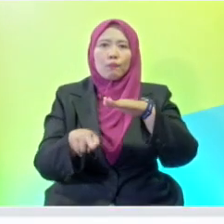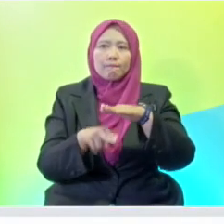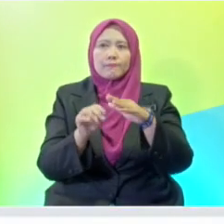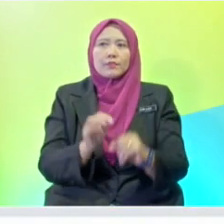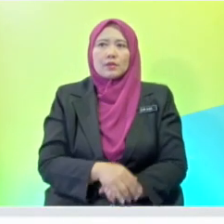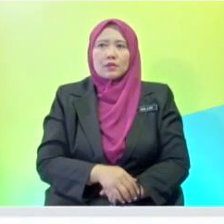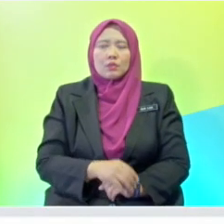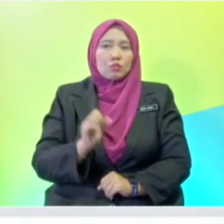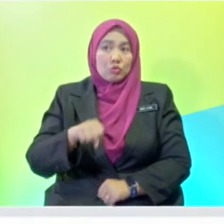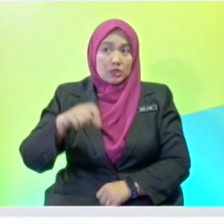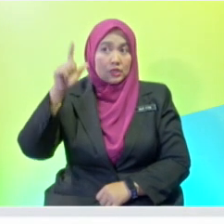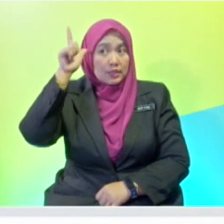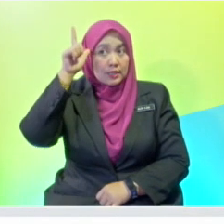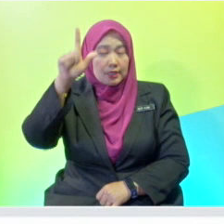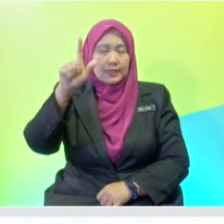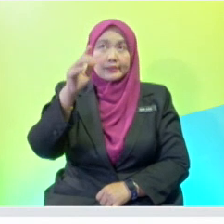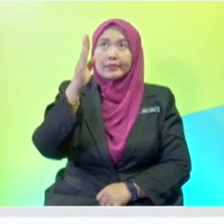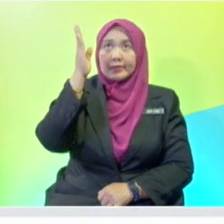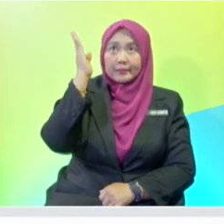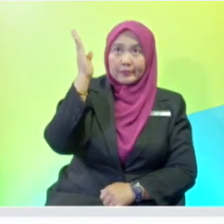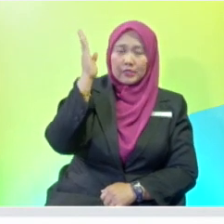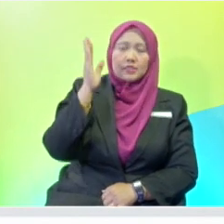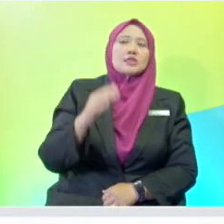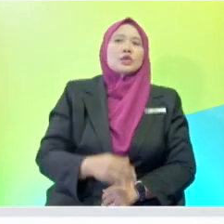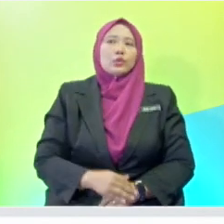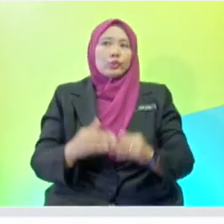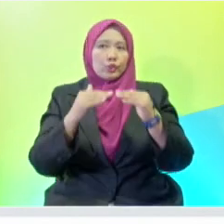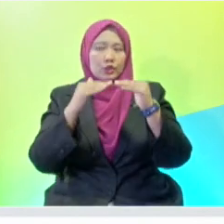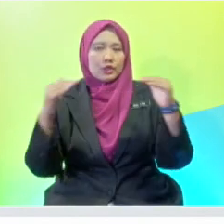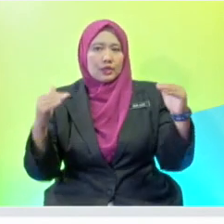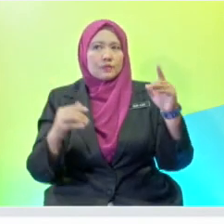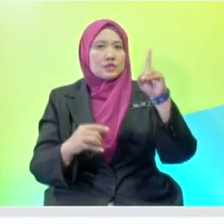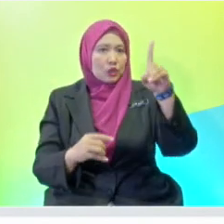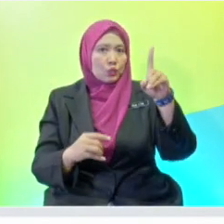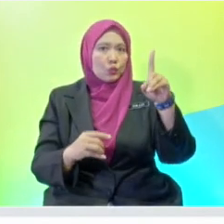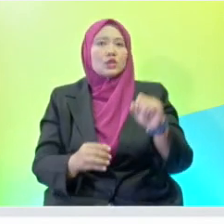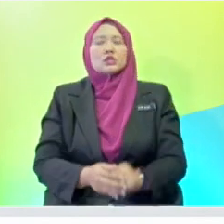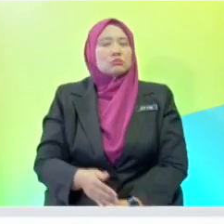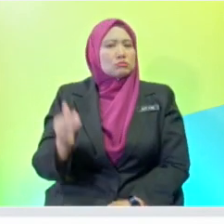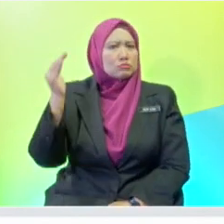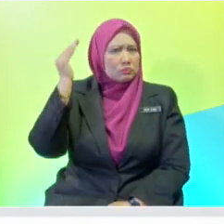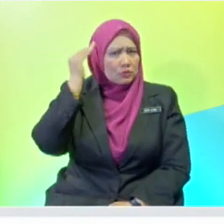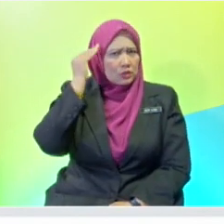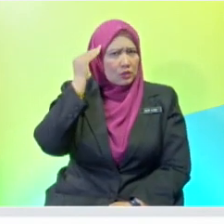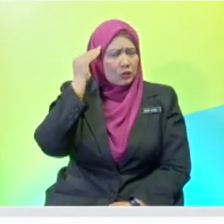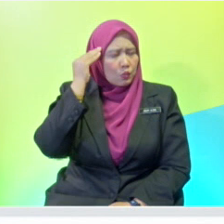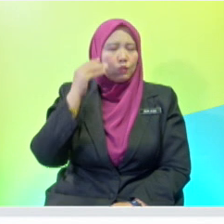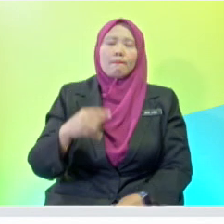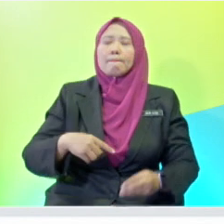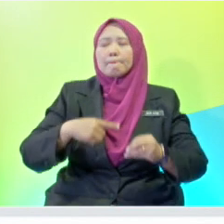merupakan konsep ataupun pengetahuan yang merujuk pada tahu yaitu murid tahu asas